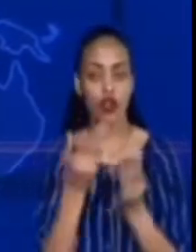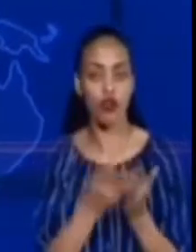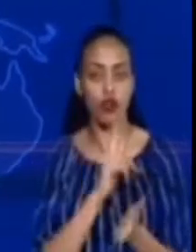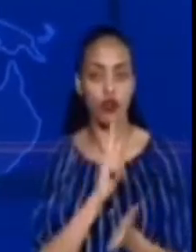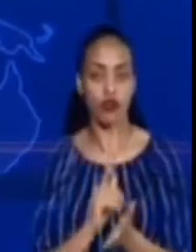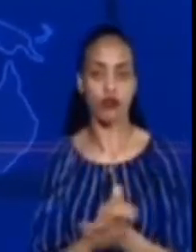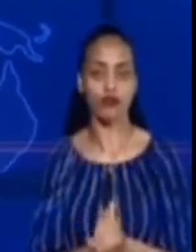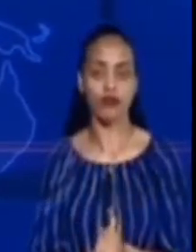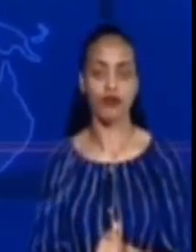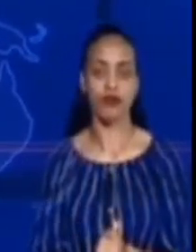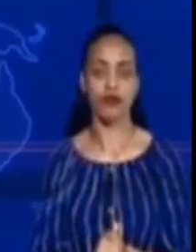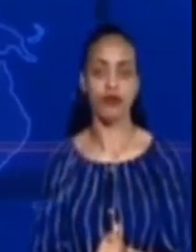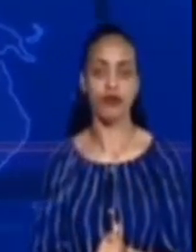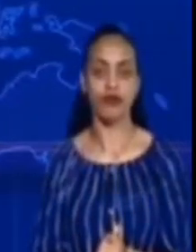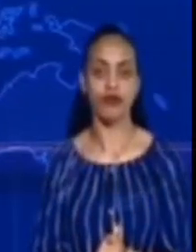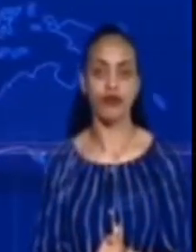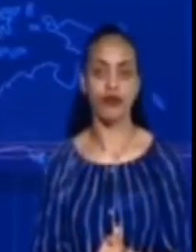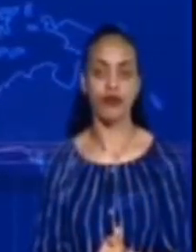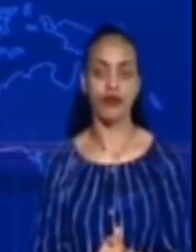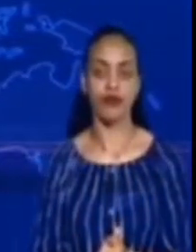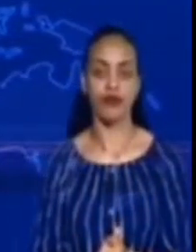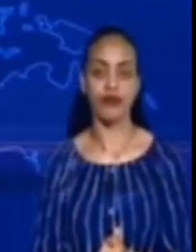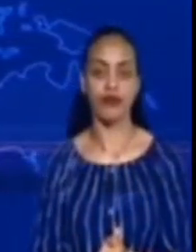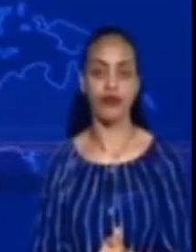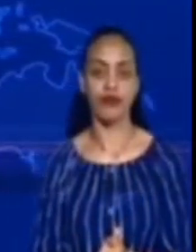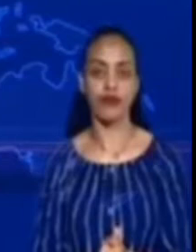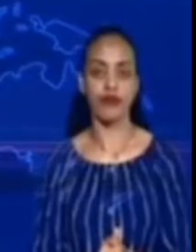ማነው ዶክተር ዘበነ ይባላል እና ስለሱ